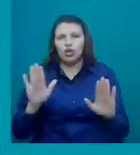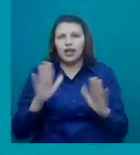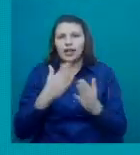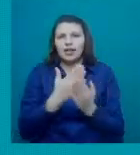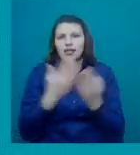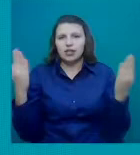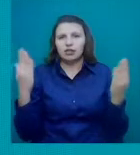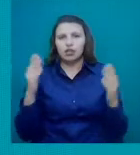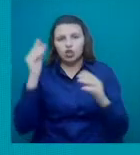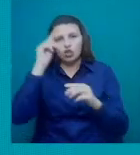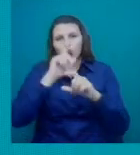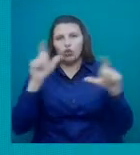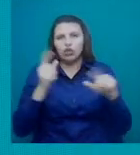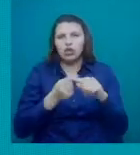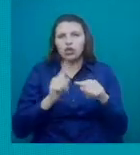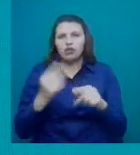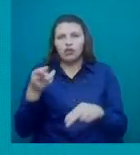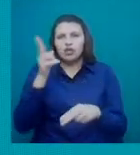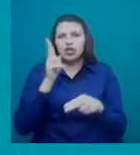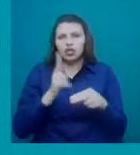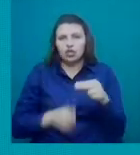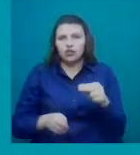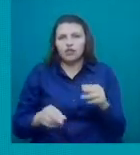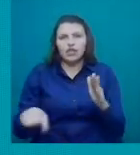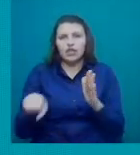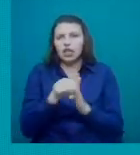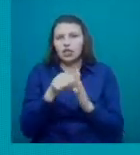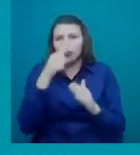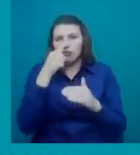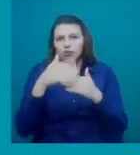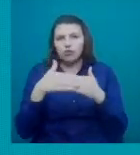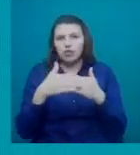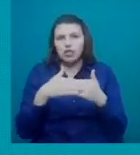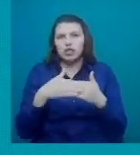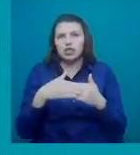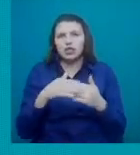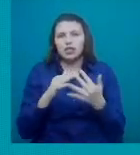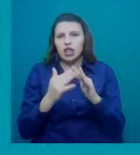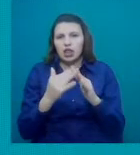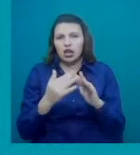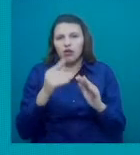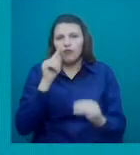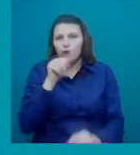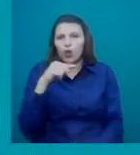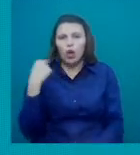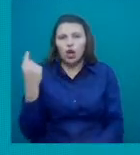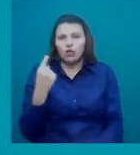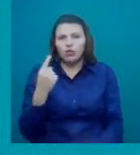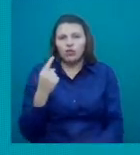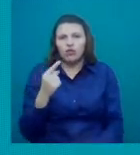Боєць 10-ї гірсько-стрілецької бригади загинув поблизу села Кримське Луганської області від кульового поранення в